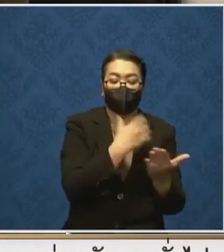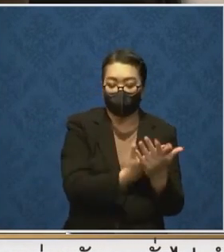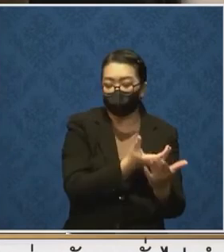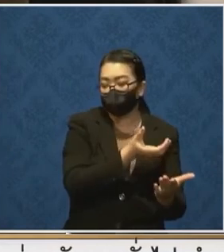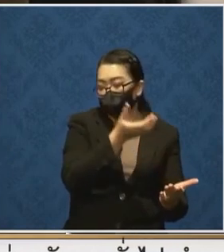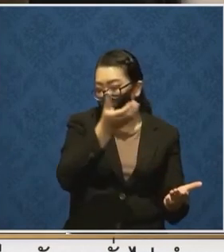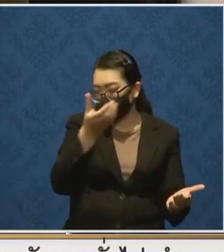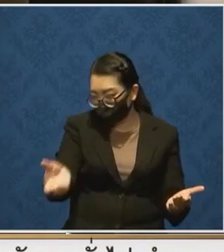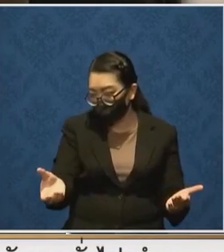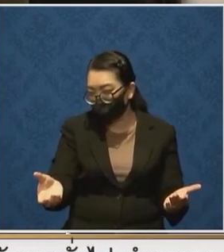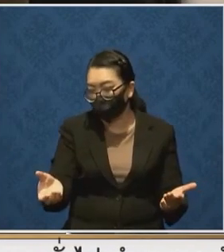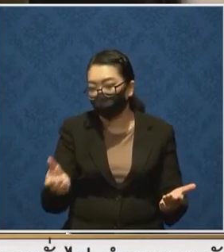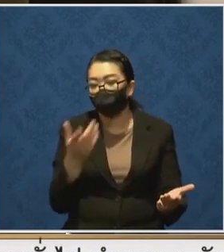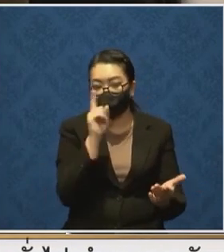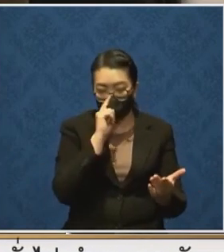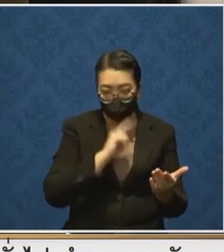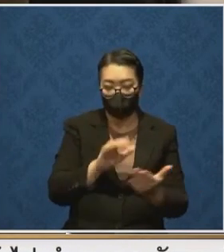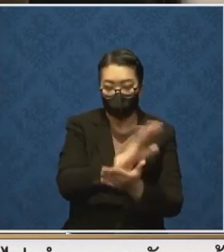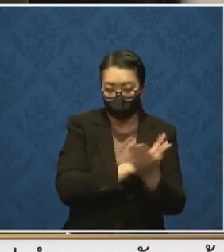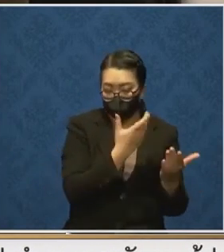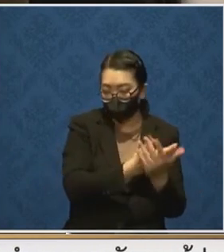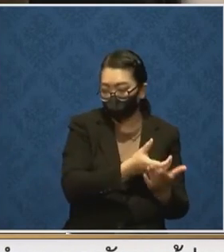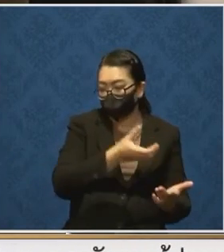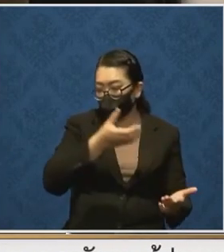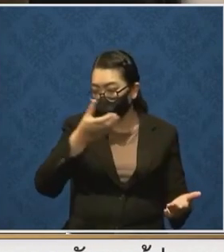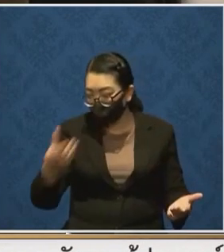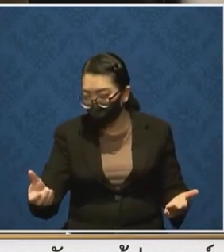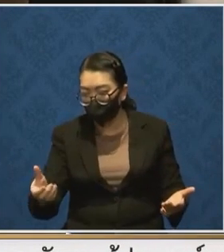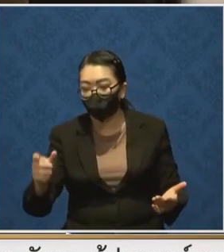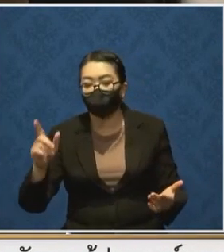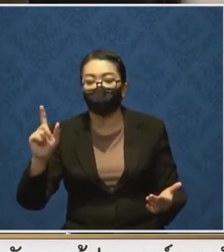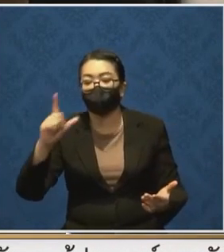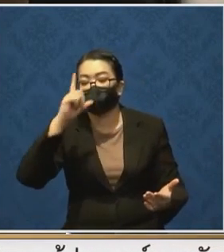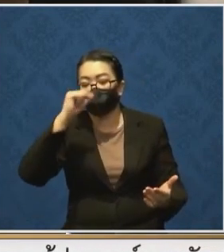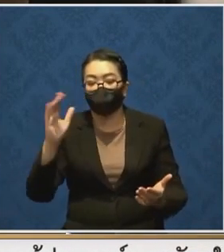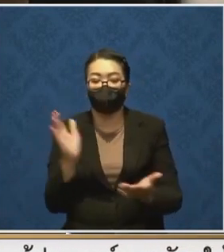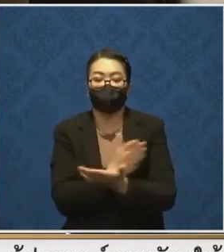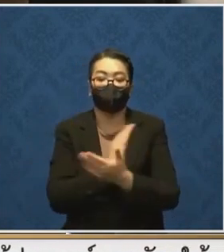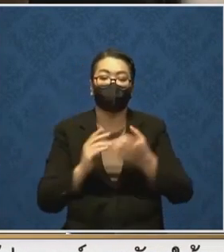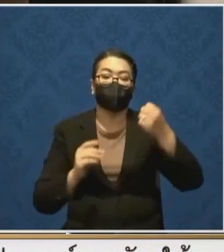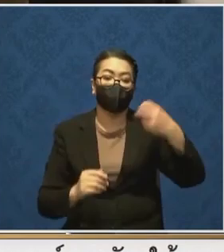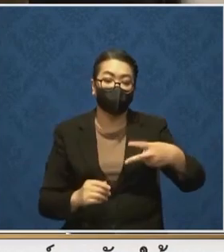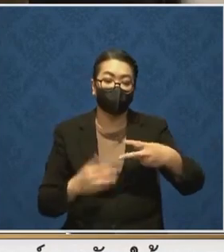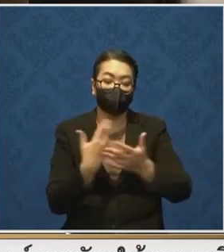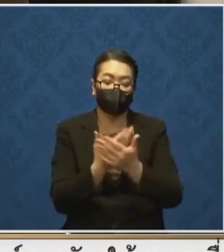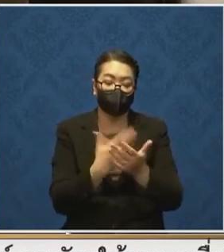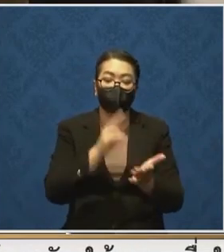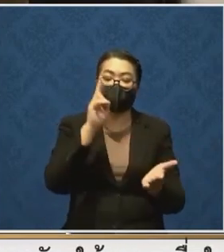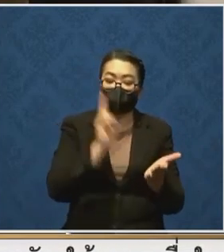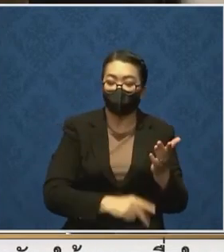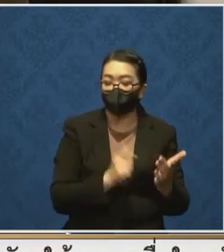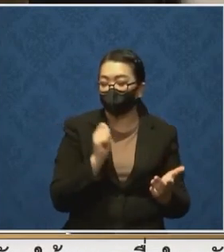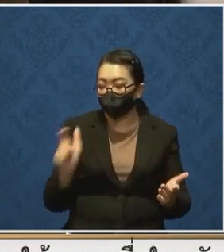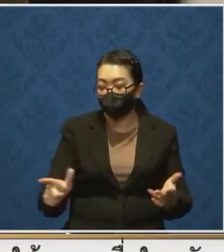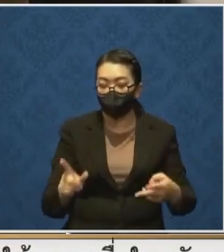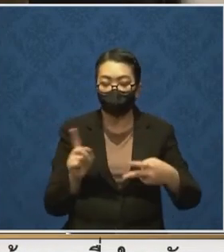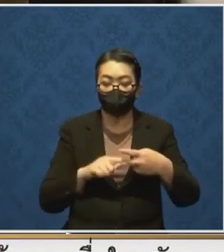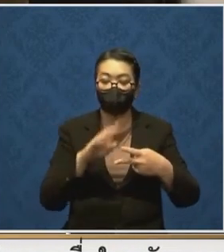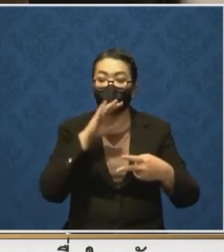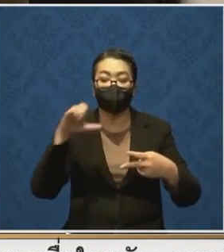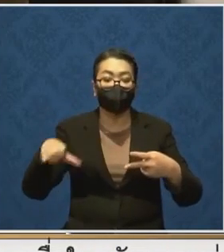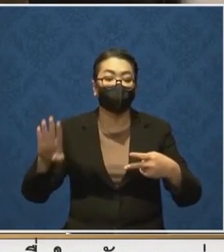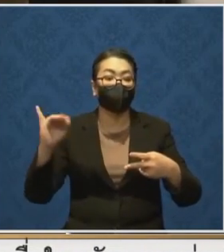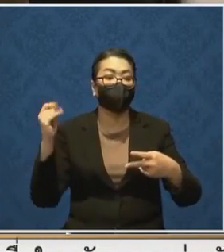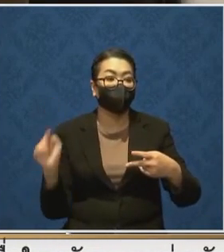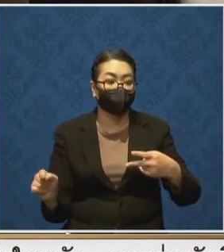าเสียหายแ่นอนครับซึสรุปวาค่าชดเชยที่ต้องจ่ายจะแ่งเปน 2 กรณีคือ1. กรณีบิษทอาคารา